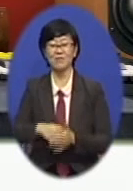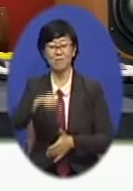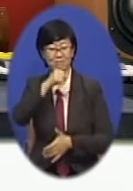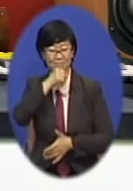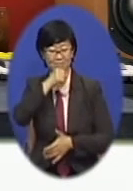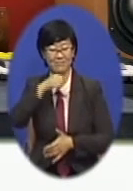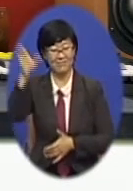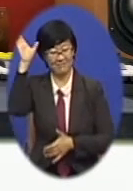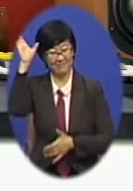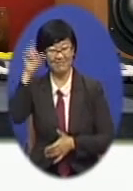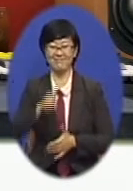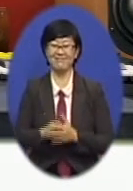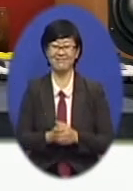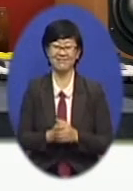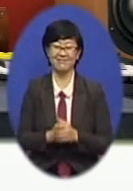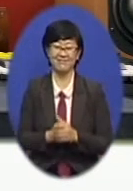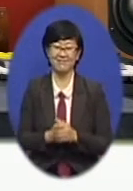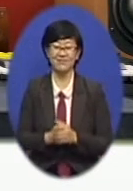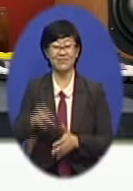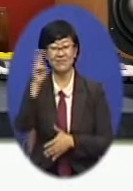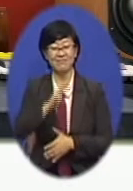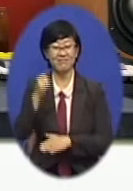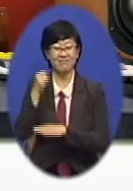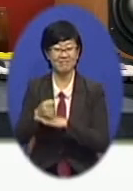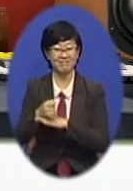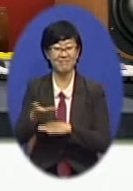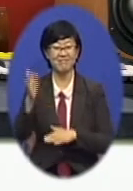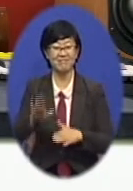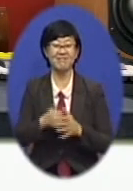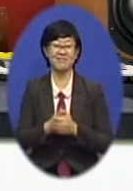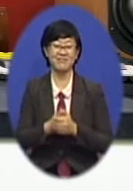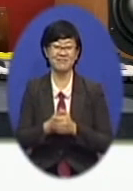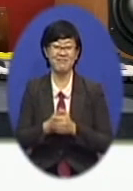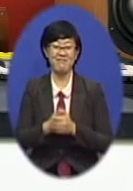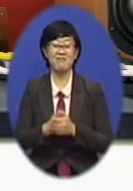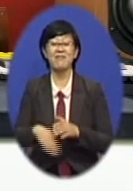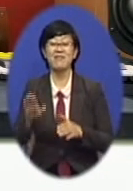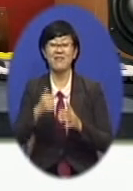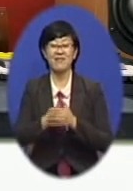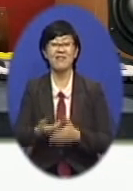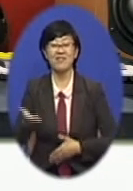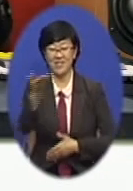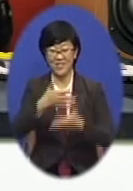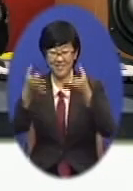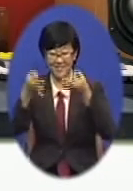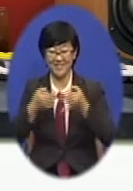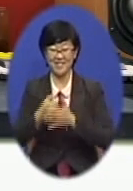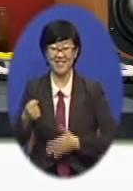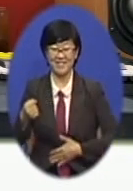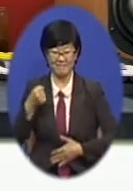점수가 얼마나 네. 나올지 궁금한데요. 시청자 여러분. 노래는 잘 못합니다. 네. 그렇지만 네. 시청자 여러분들